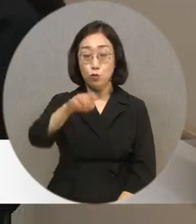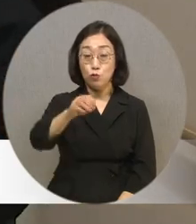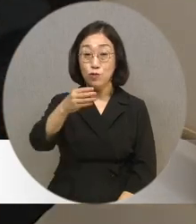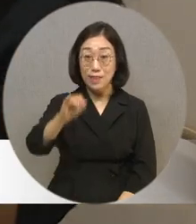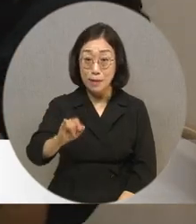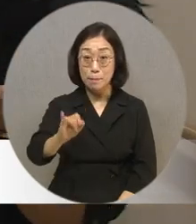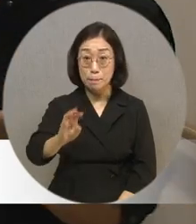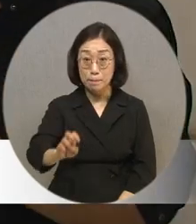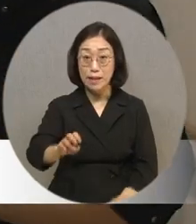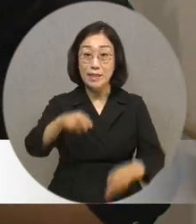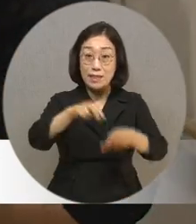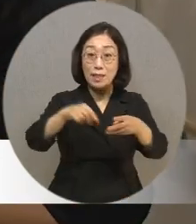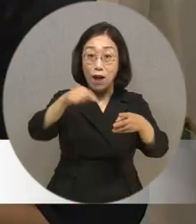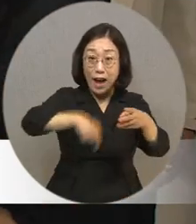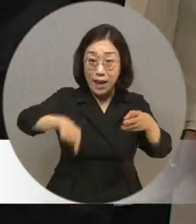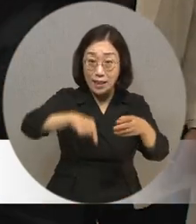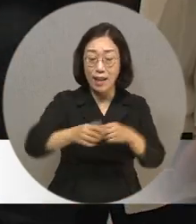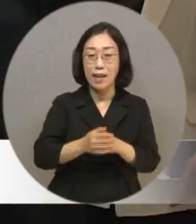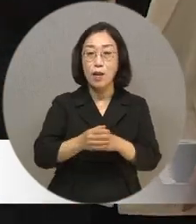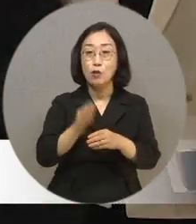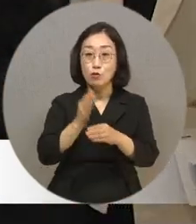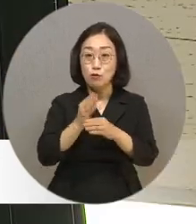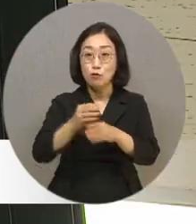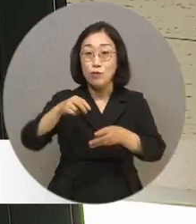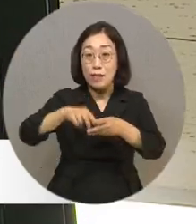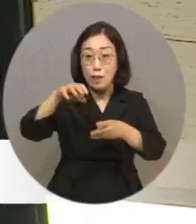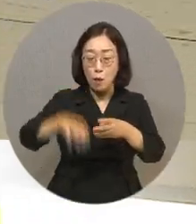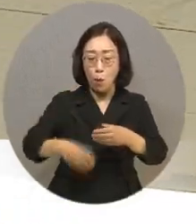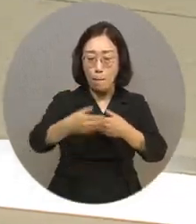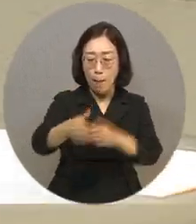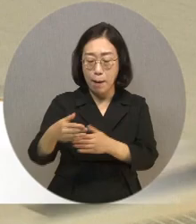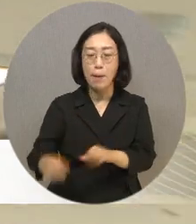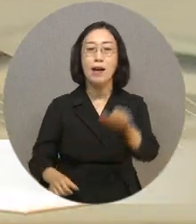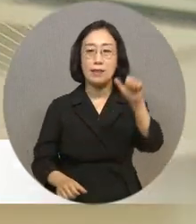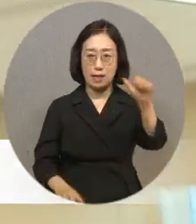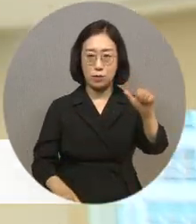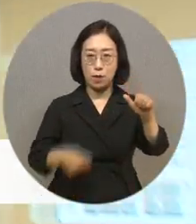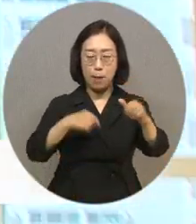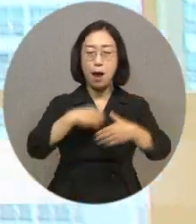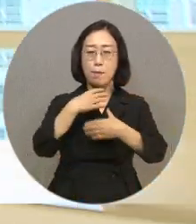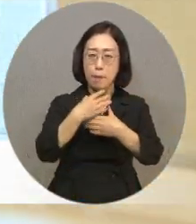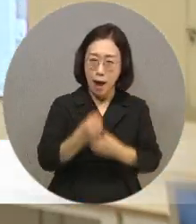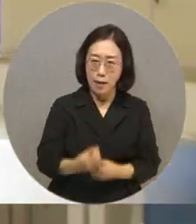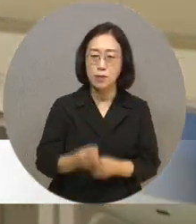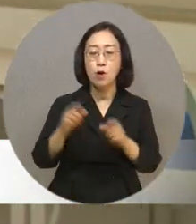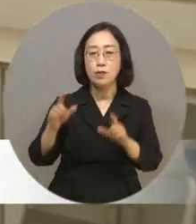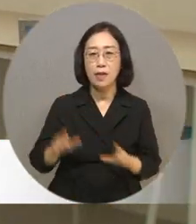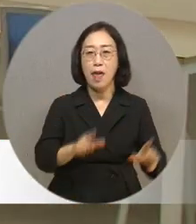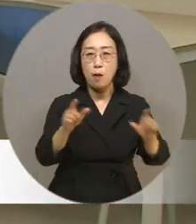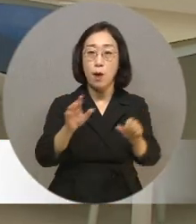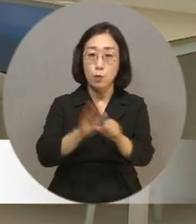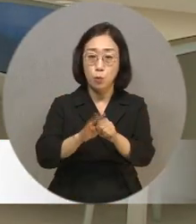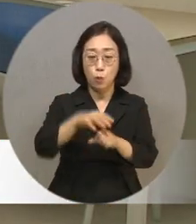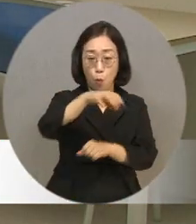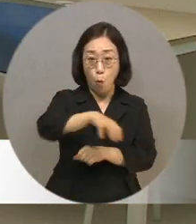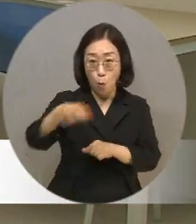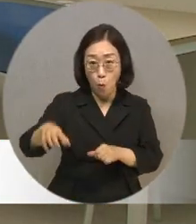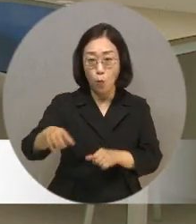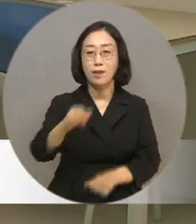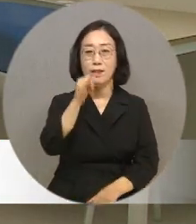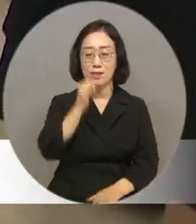내에 마련된 중구 센터는 다섯 개의 교육실 심리 안정실 일상생활 안정실 등을 갖추고